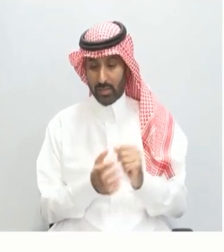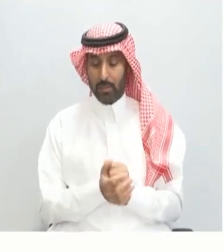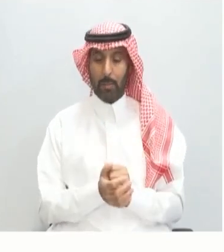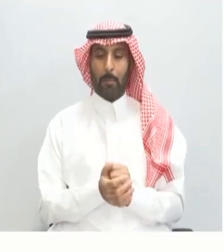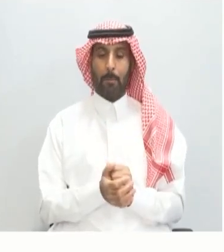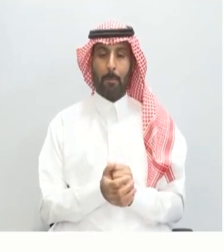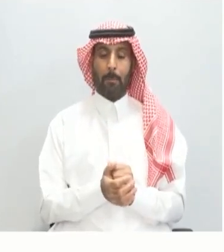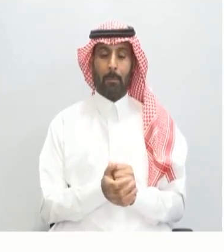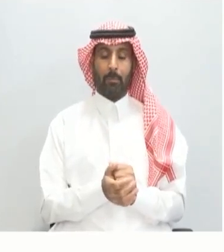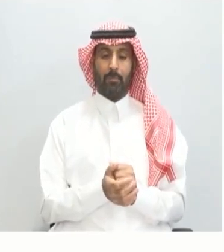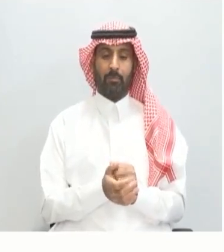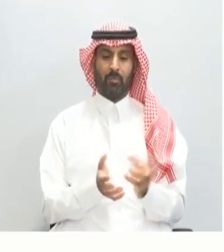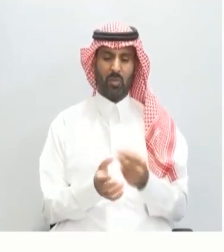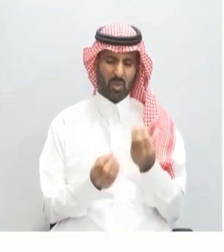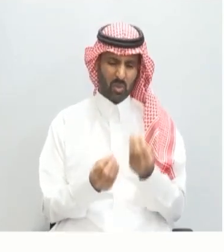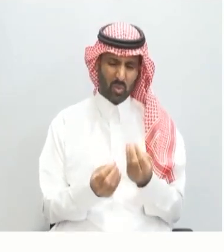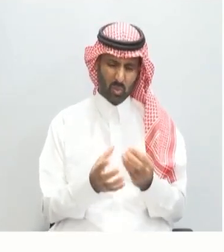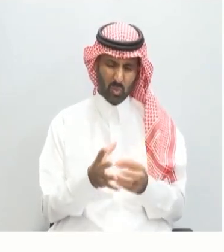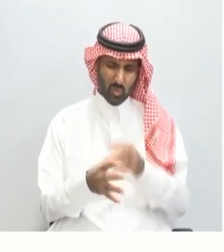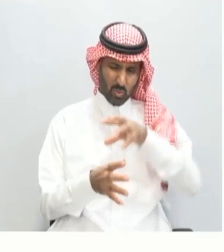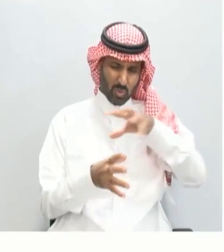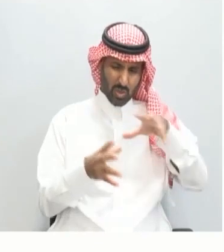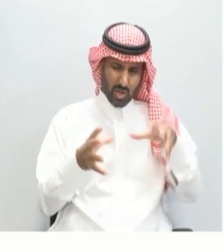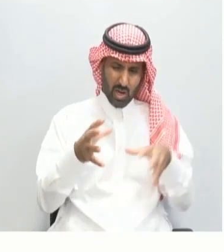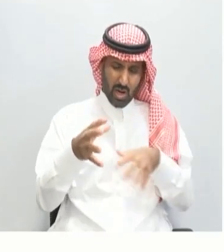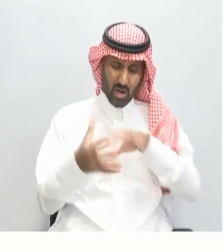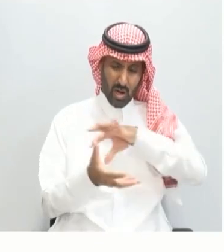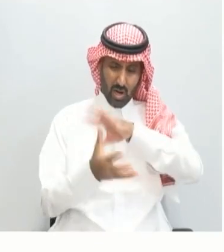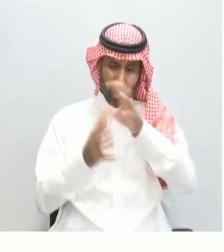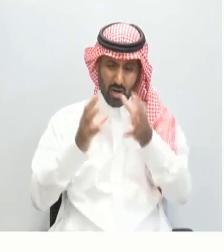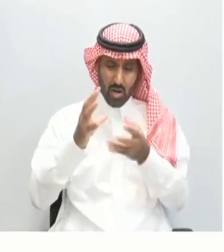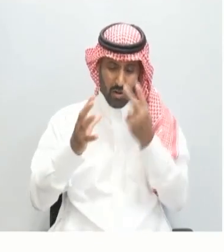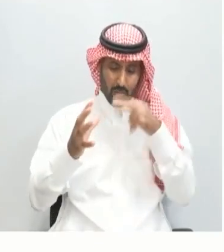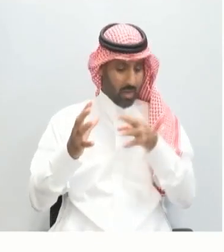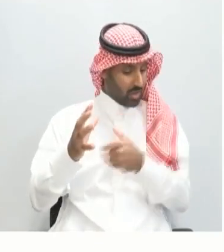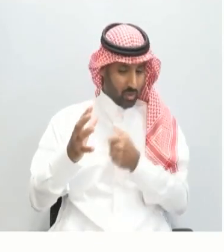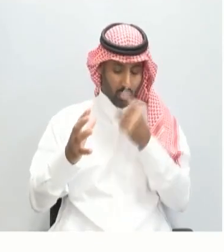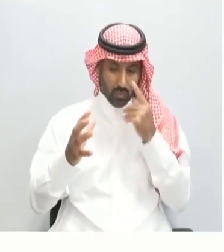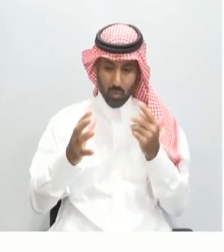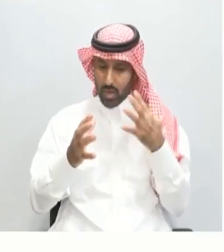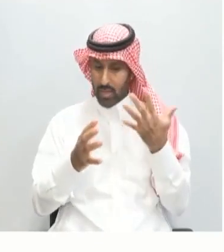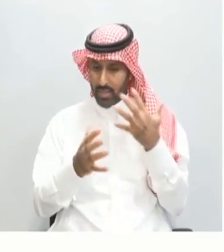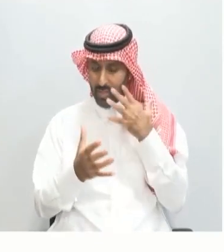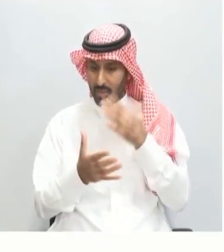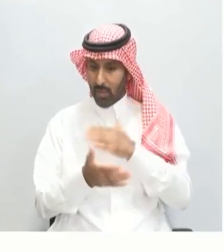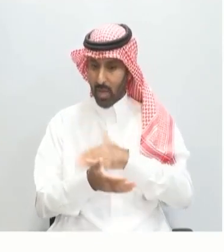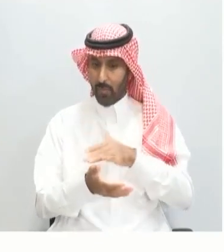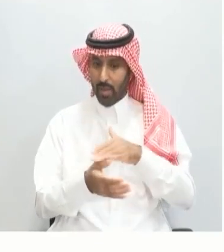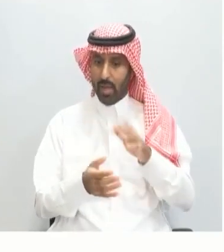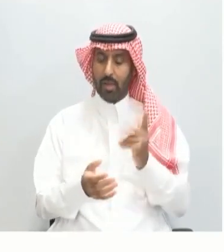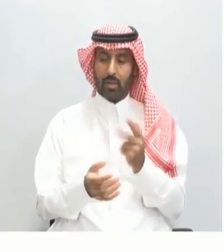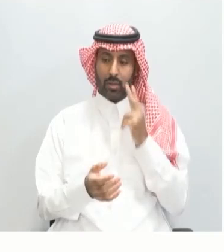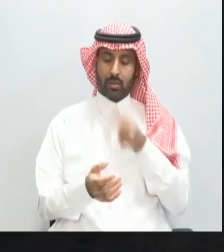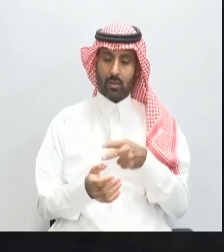تكونوا ممتازين بطيئه اي بمعنى لا نلحظها ولا نشعر بها